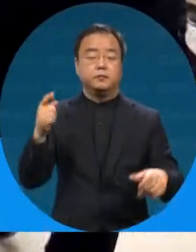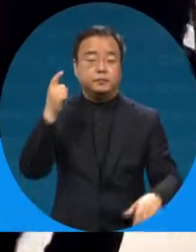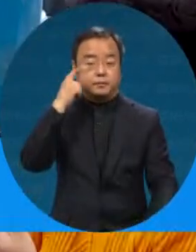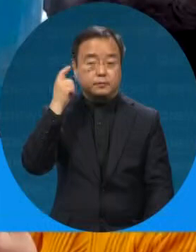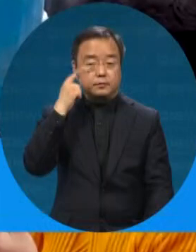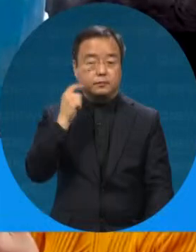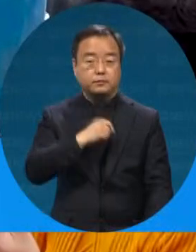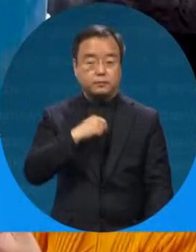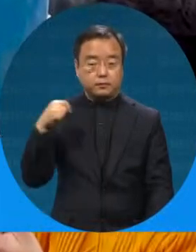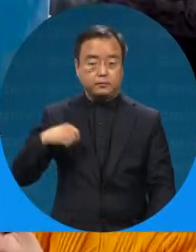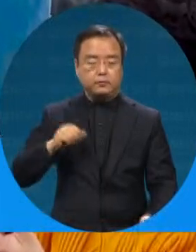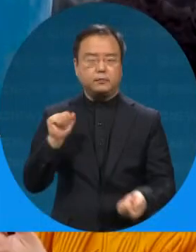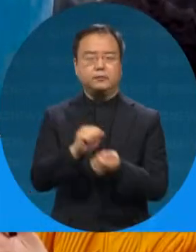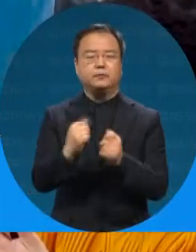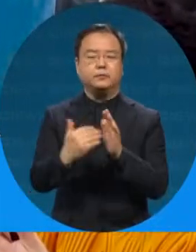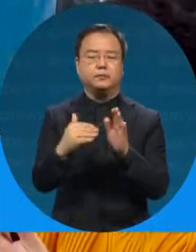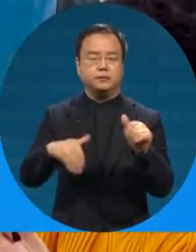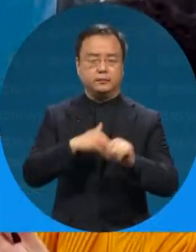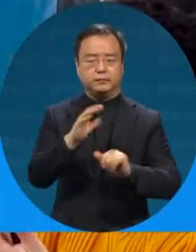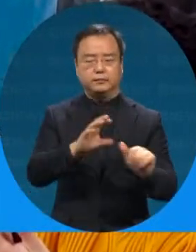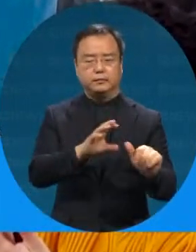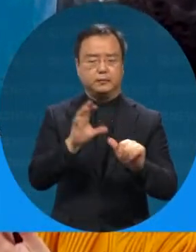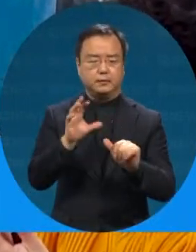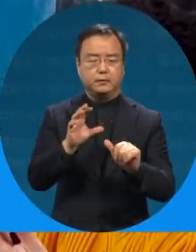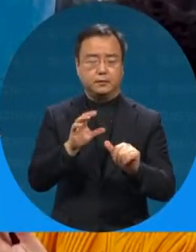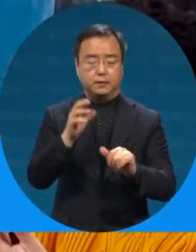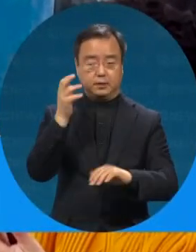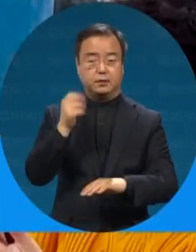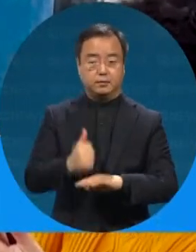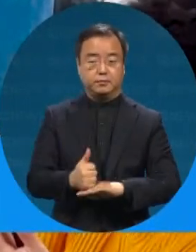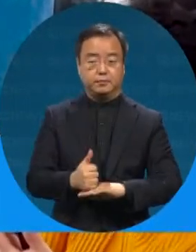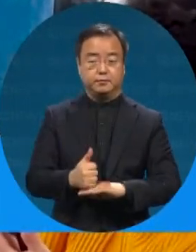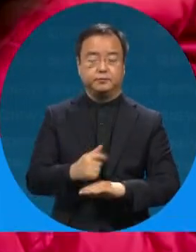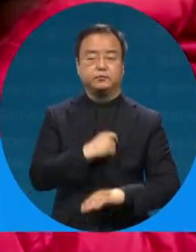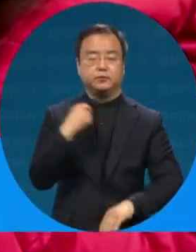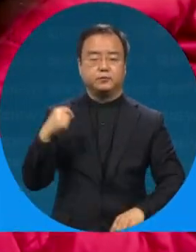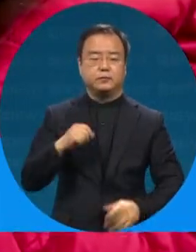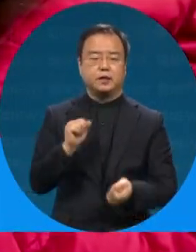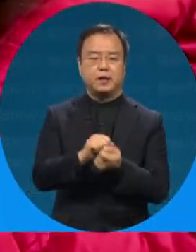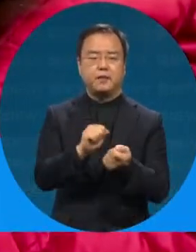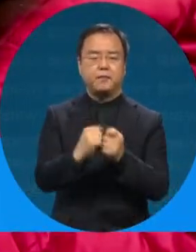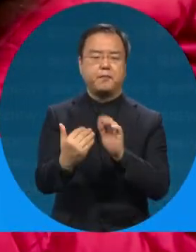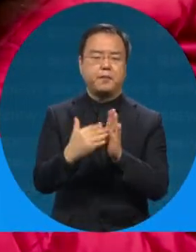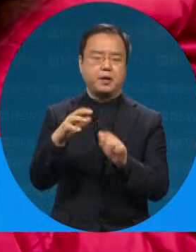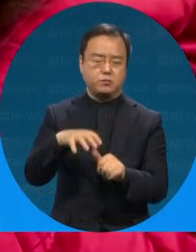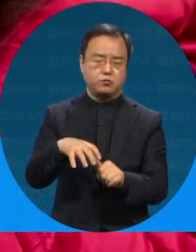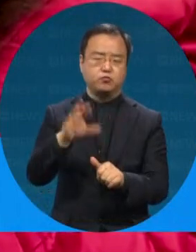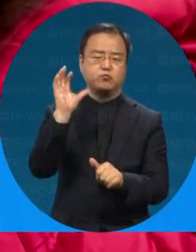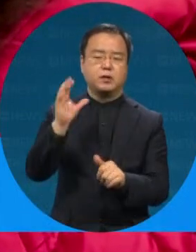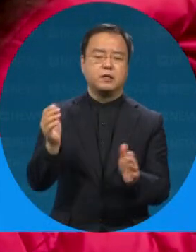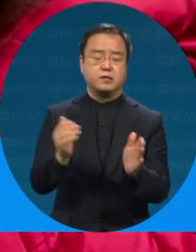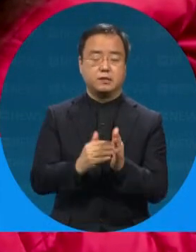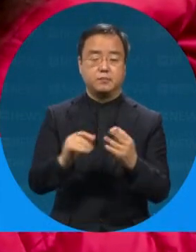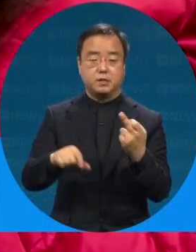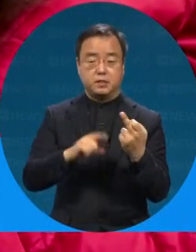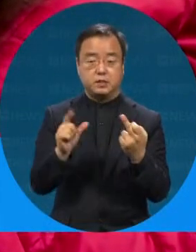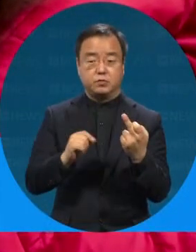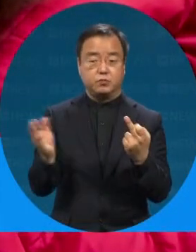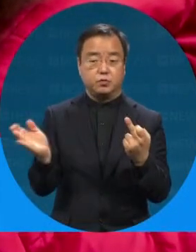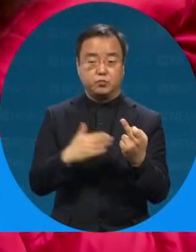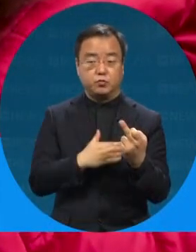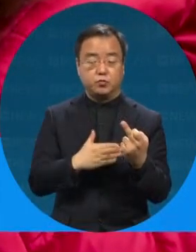중국 방역 현황을 반영한 여파로 분석됩니다 중국은 방역규제를 완화한 작년 12월 이후